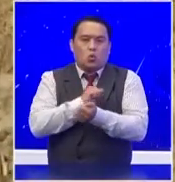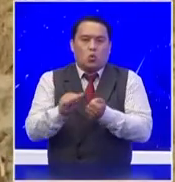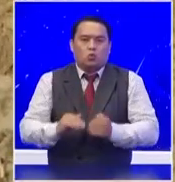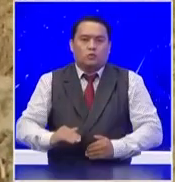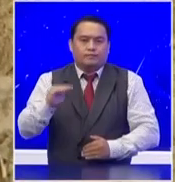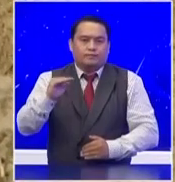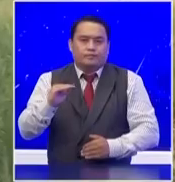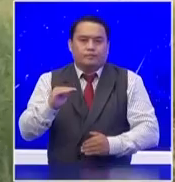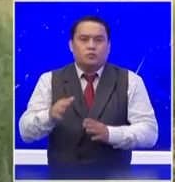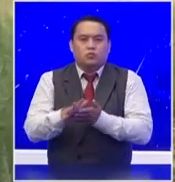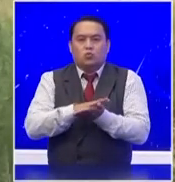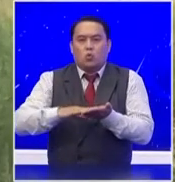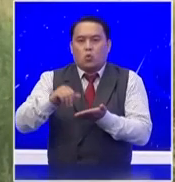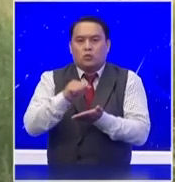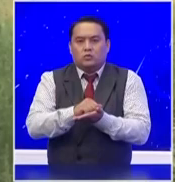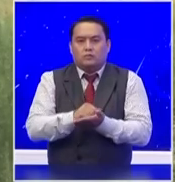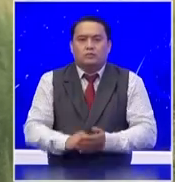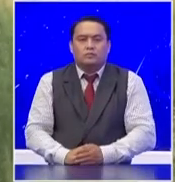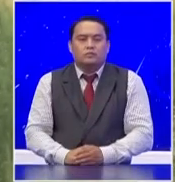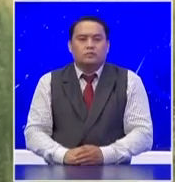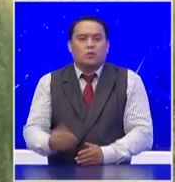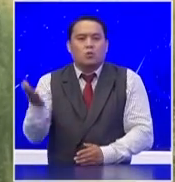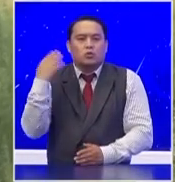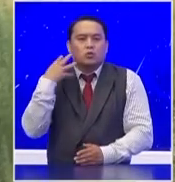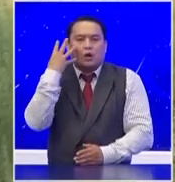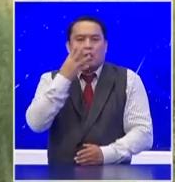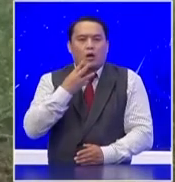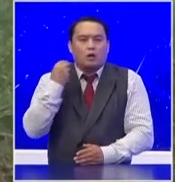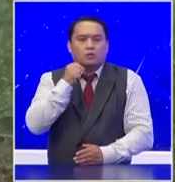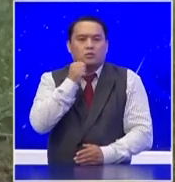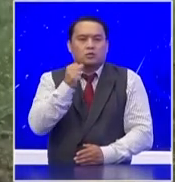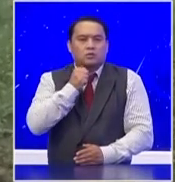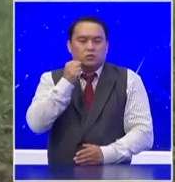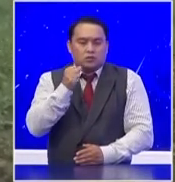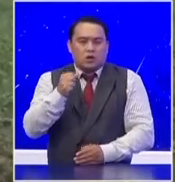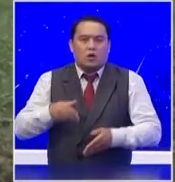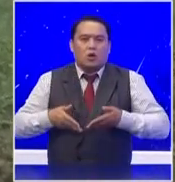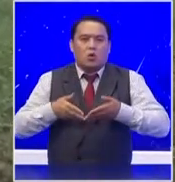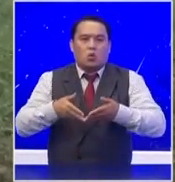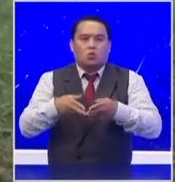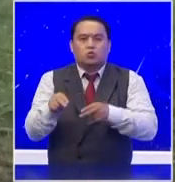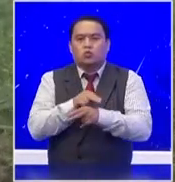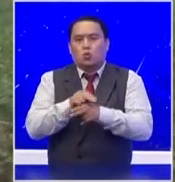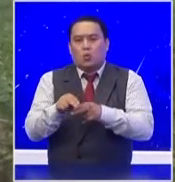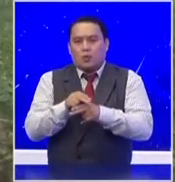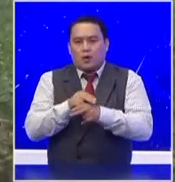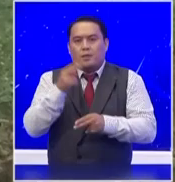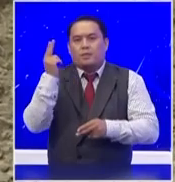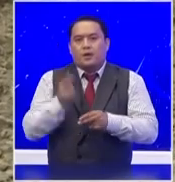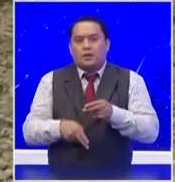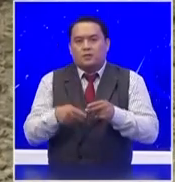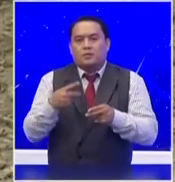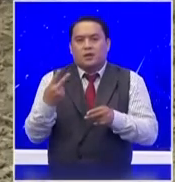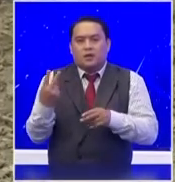көтерілген жоқ, күйіп кетті. Аслан бұрын қызылша себетін, биыл алқап арқауы Кемерқұдық каналына жөндеу жүріп жатыр. Бітсе,